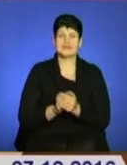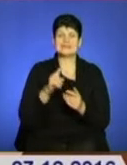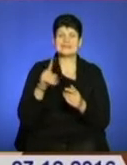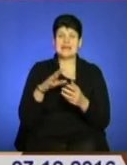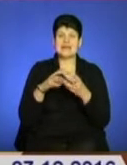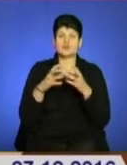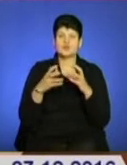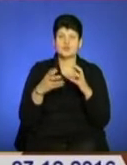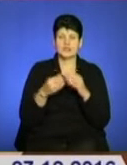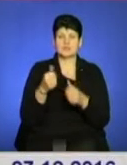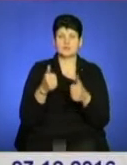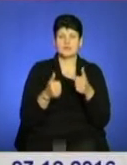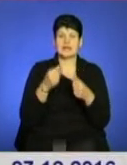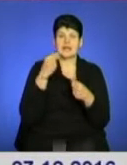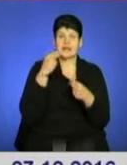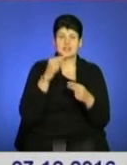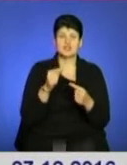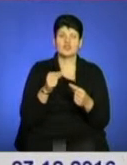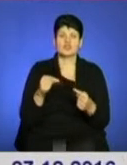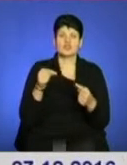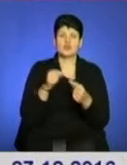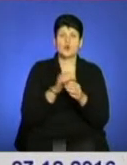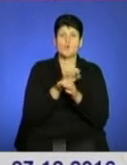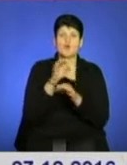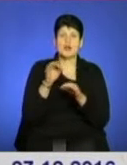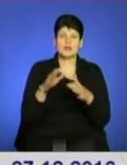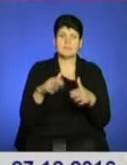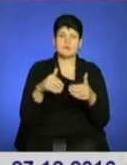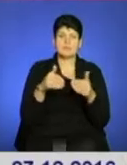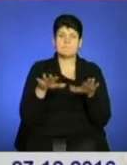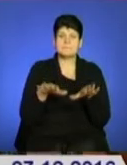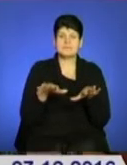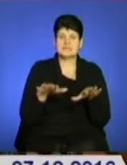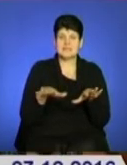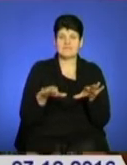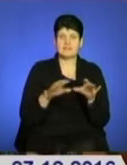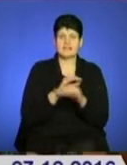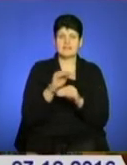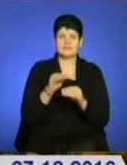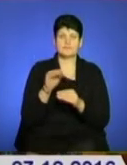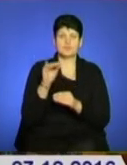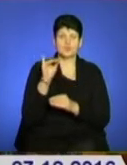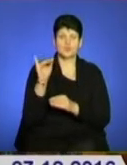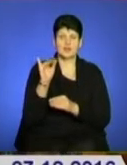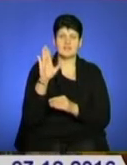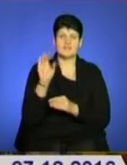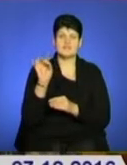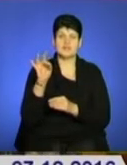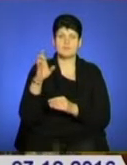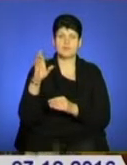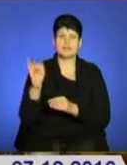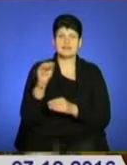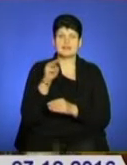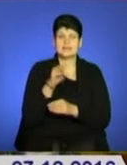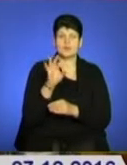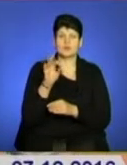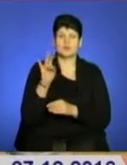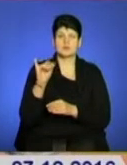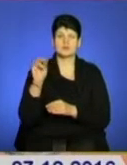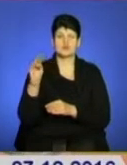результатами конкурсу кращими визнано проєктні пропозиції місцевих архітекторів Юрія Вербовецького та Тетяни Онищук,